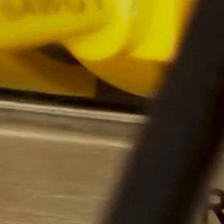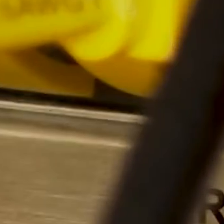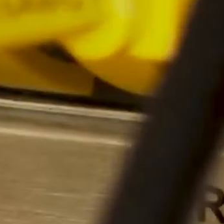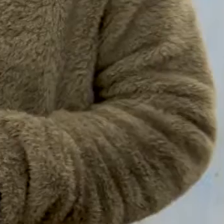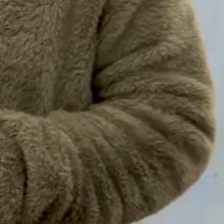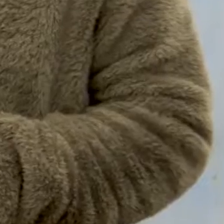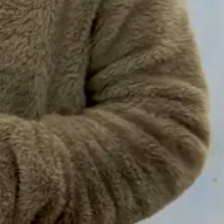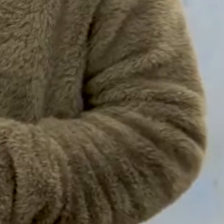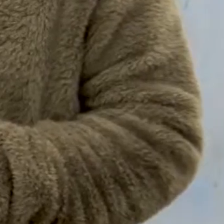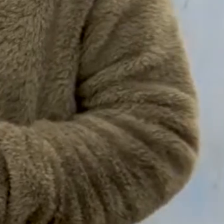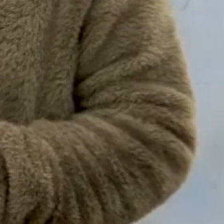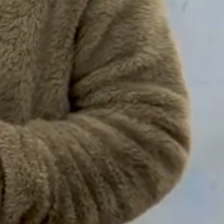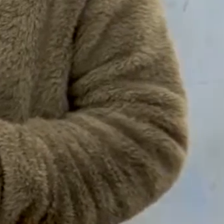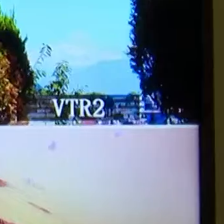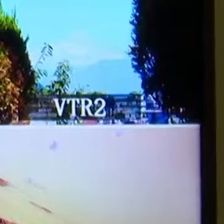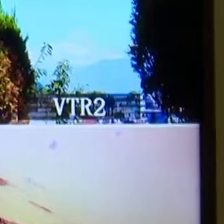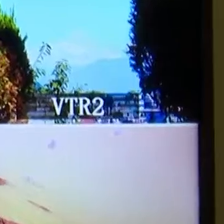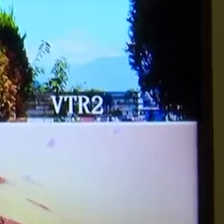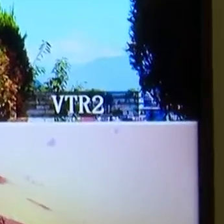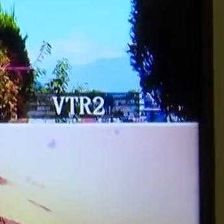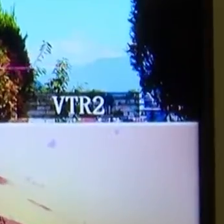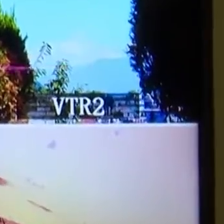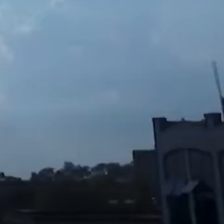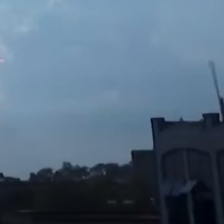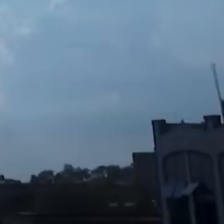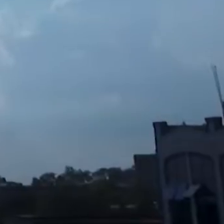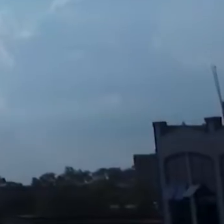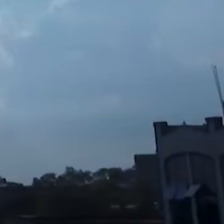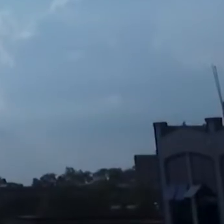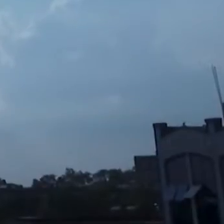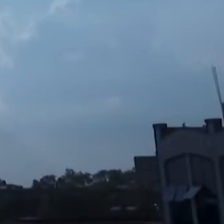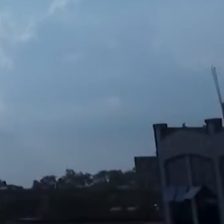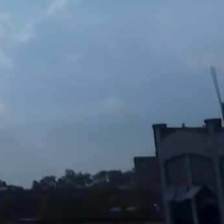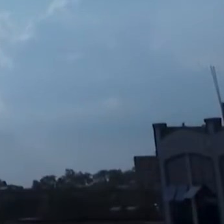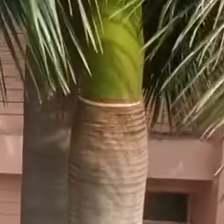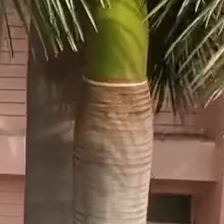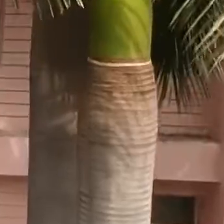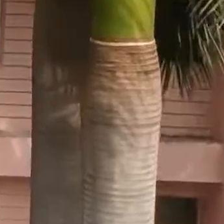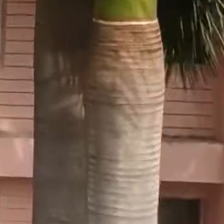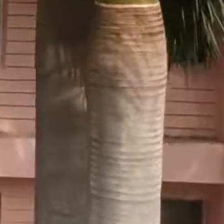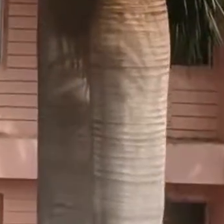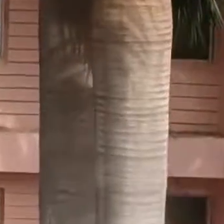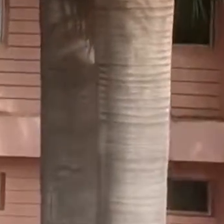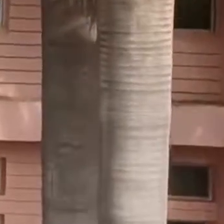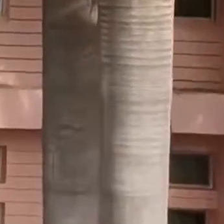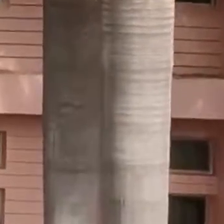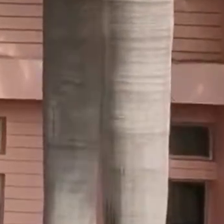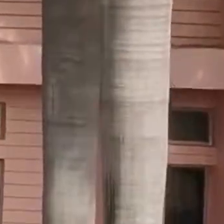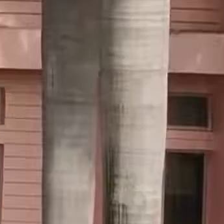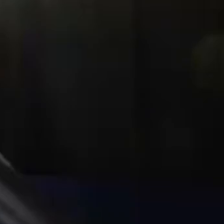डिजिटल दुनियाँमा तपाईँको विचार र भावनालाई संसारसँग जोड्दै एनटिभी